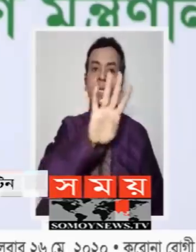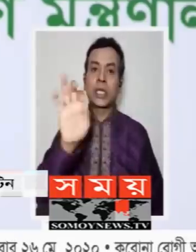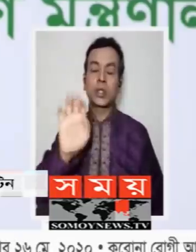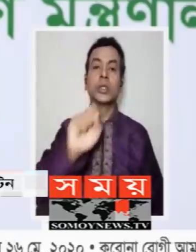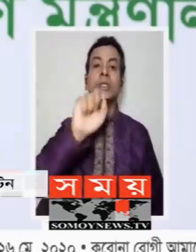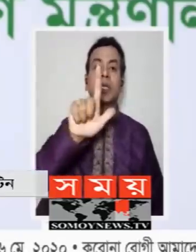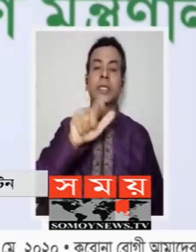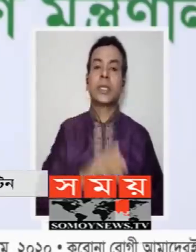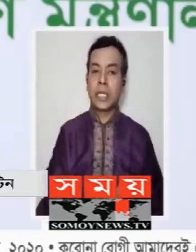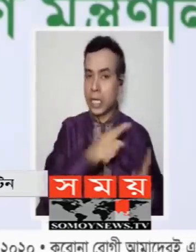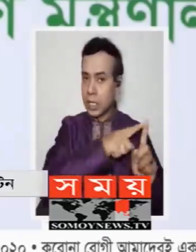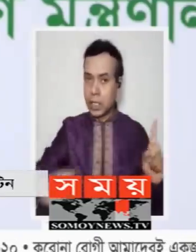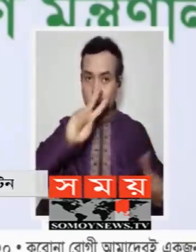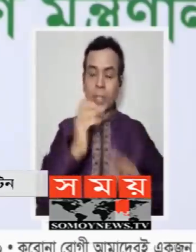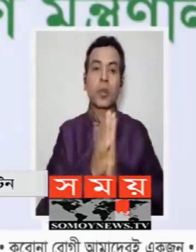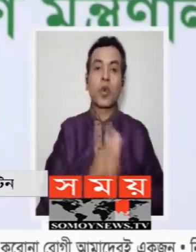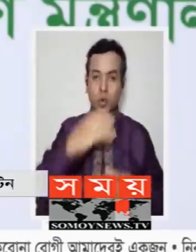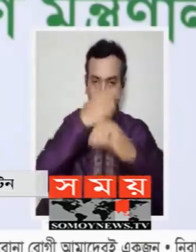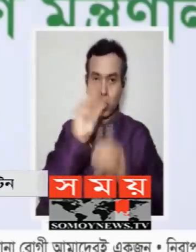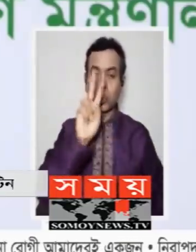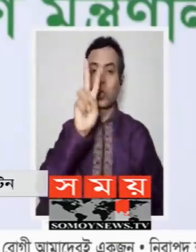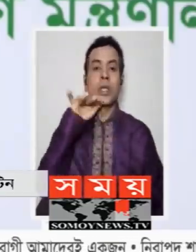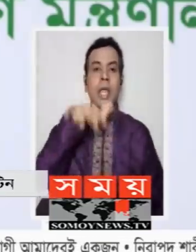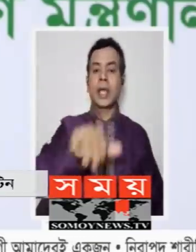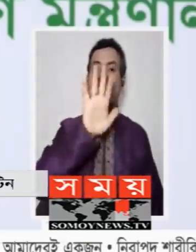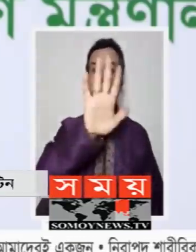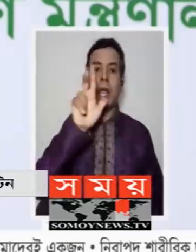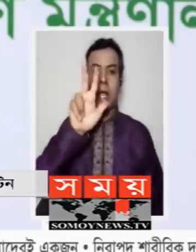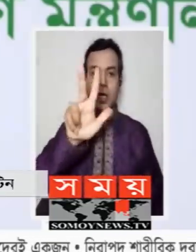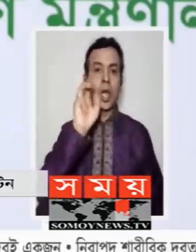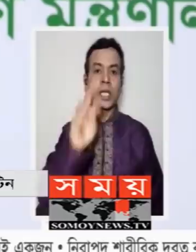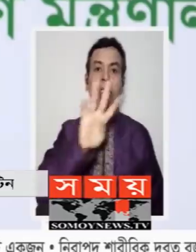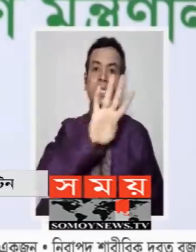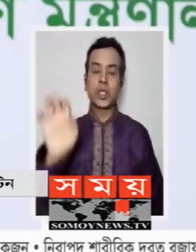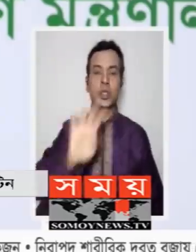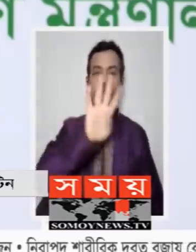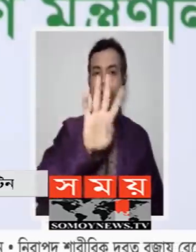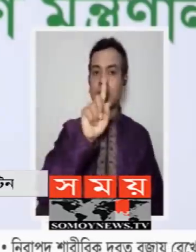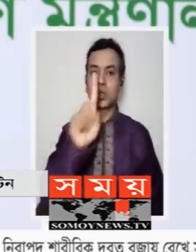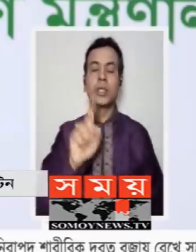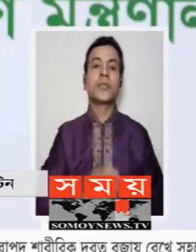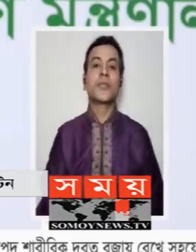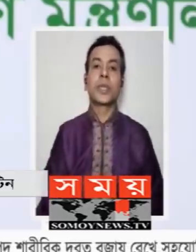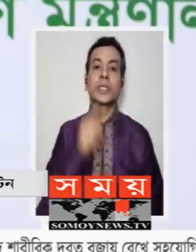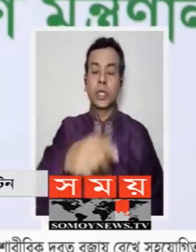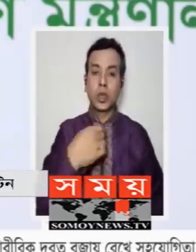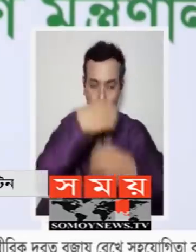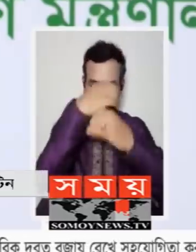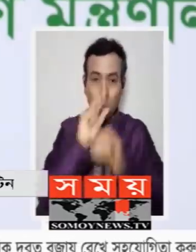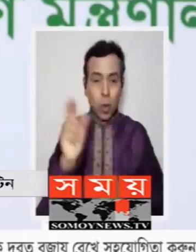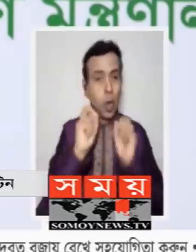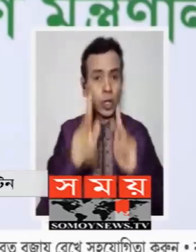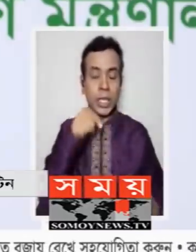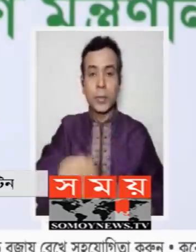4,416টি এবং নমুনা পরীক্ষা করা হয়েছে আগের দিনের নমুনা সহ 5,407টি। এ পর্যন্ত